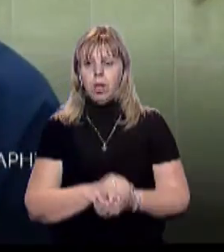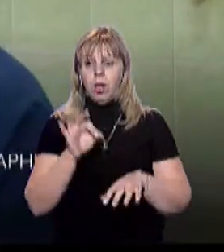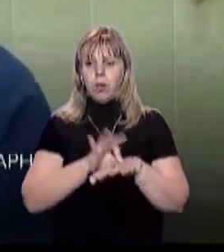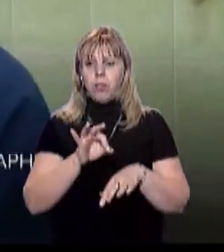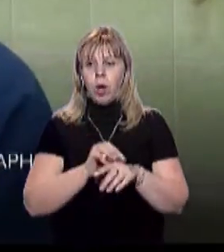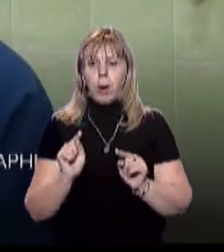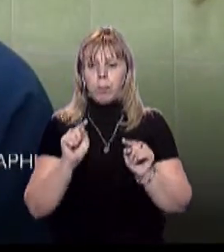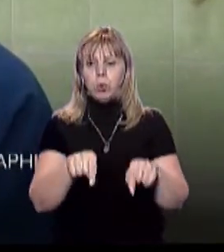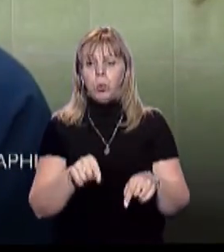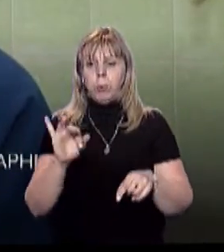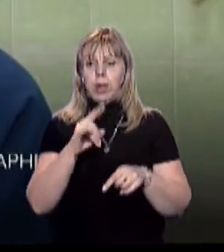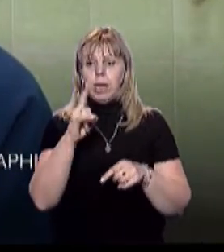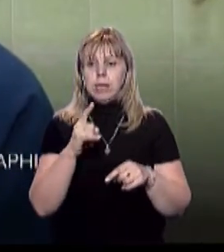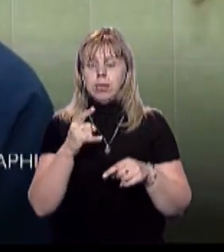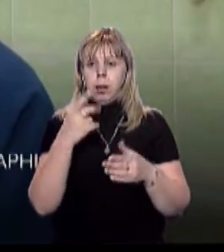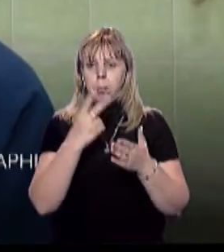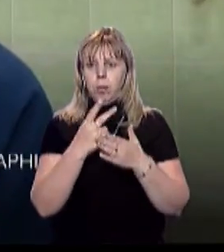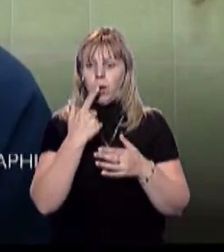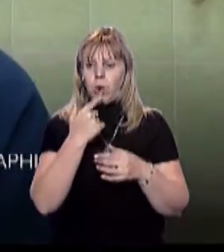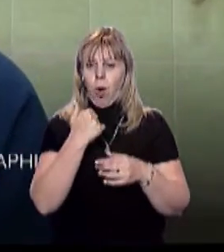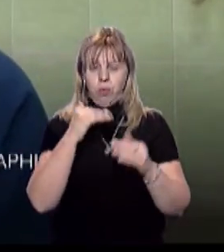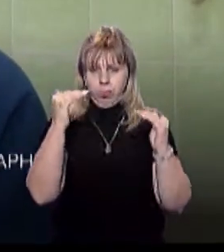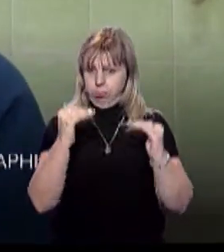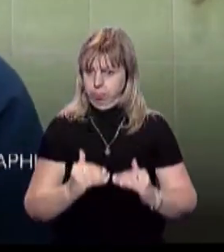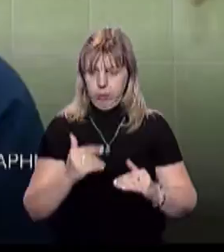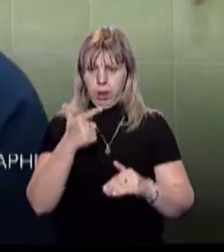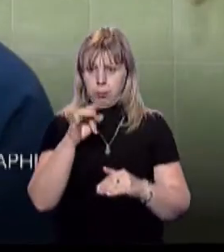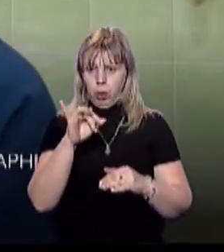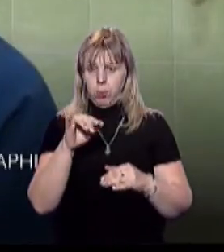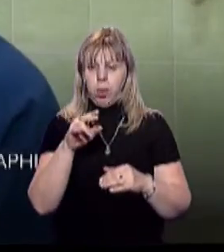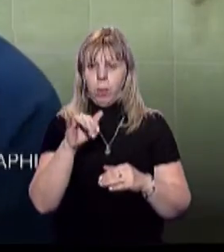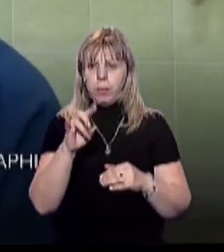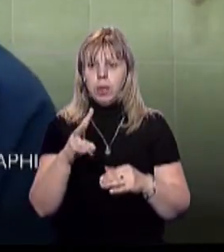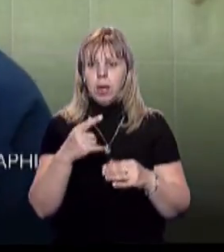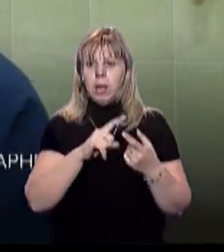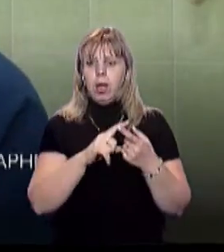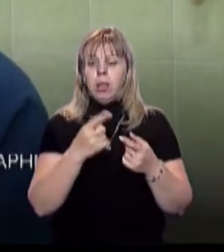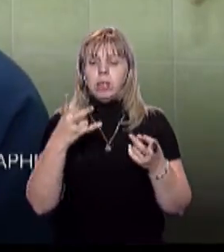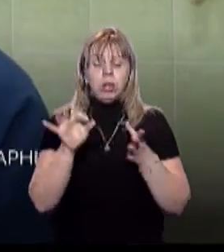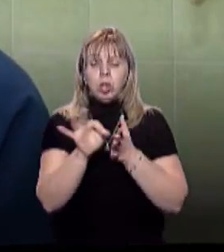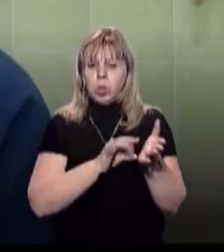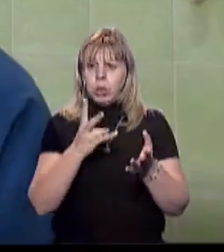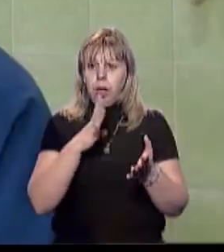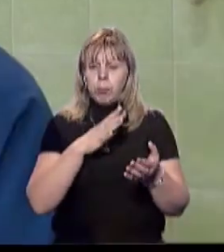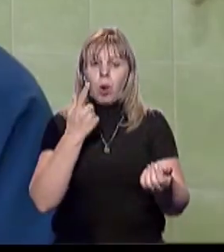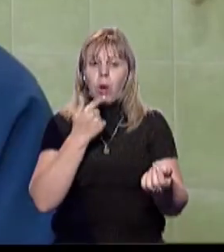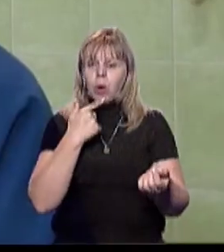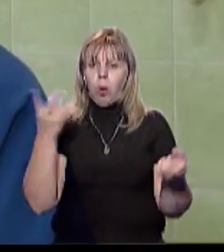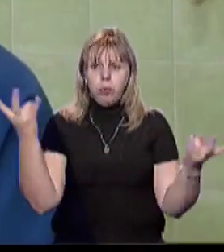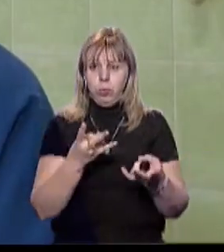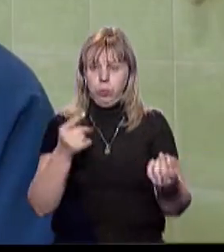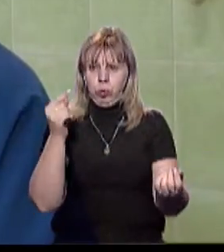Хвора поступила із низькими показниками крові, гемоглобіном, еритроцитами, в зв'язку з чим треба було проводити переливання